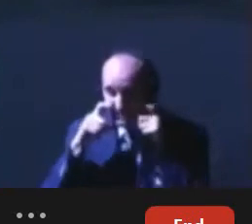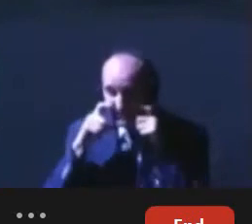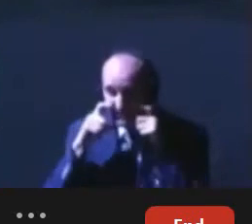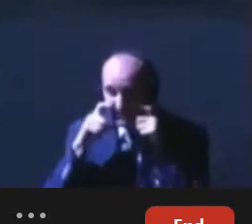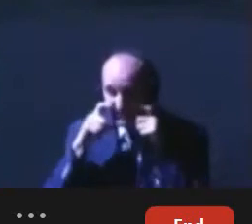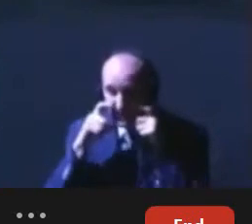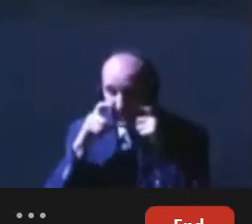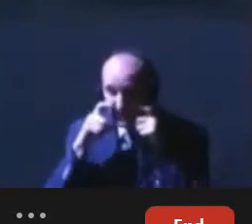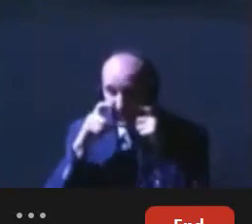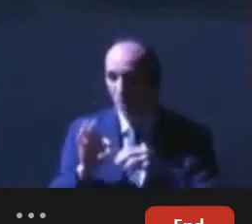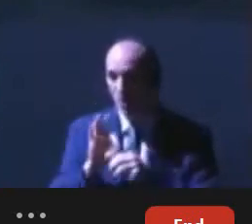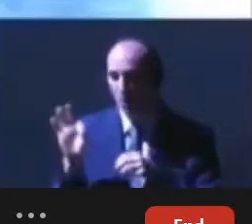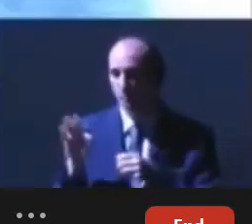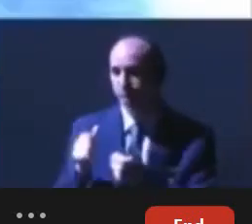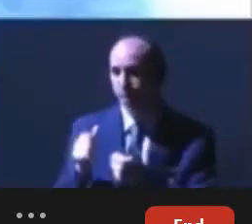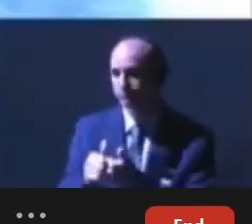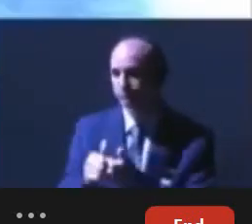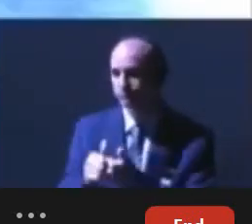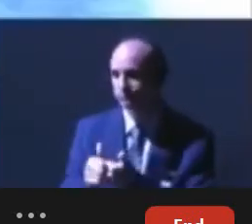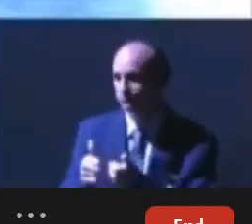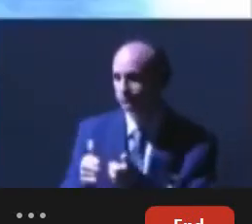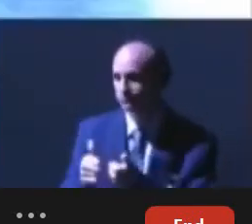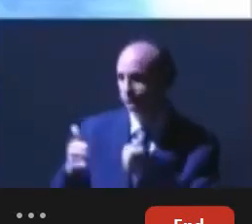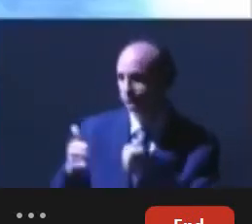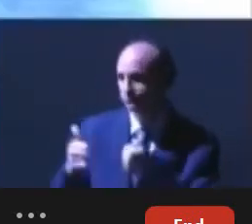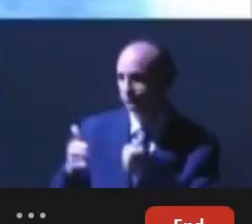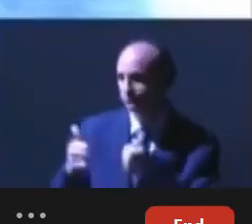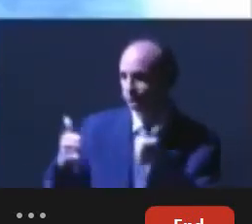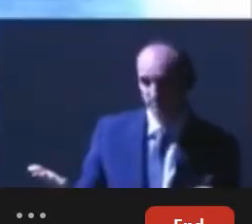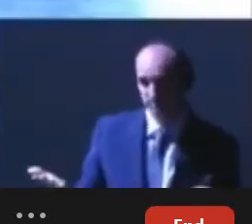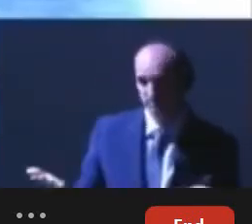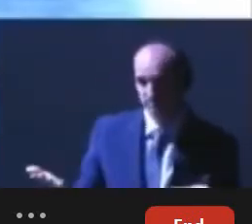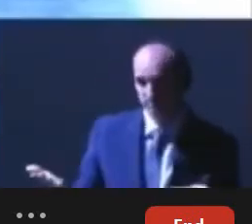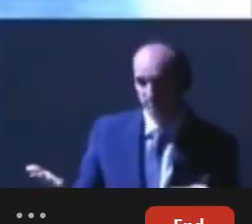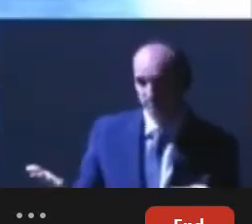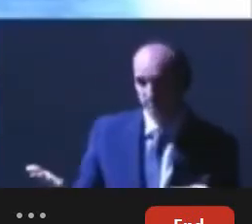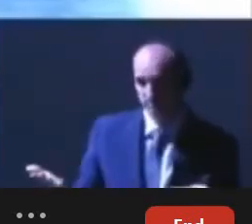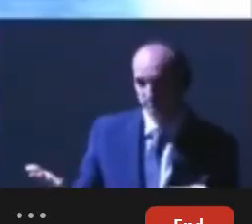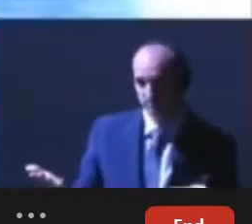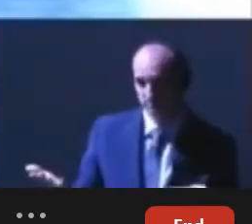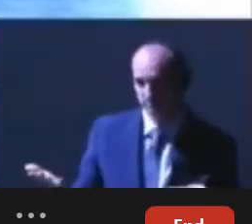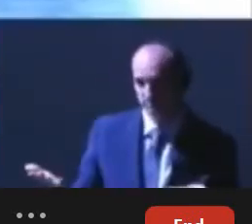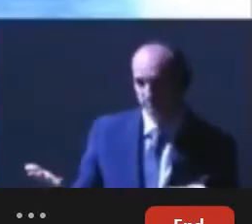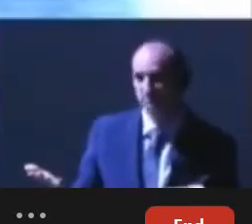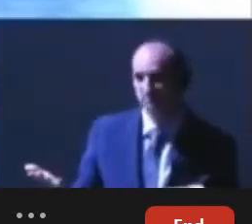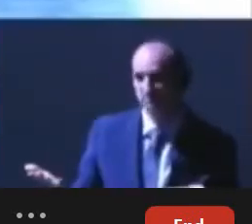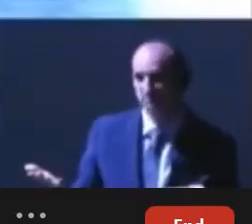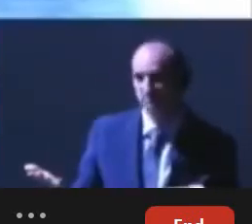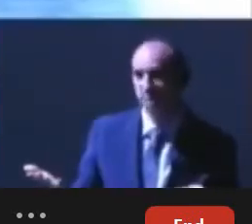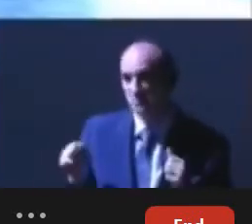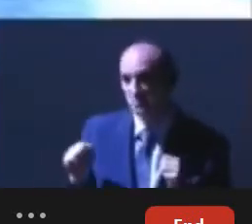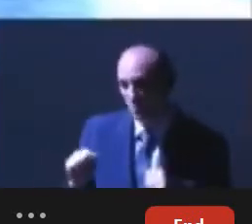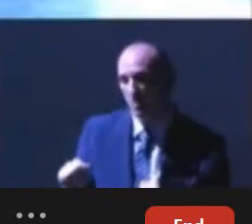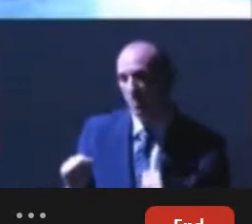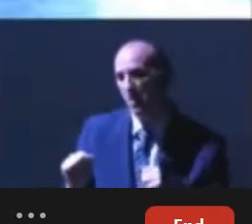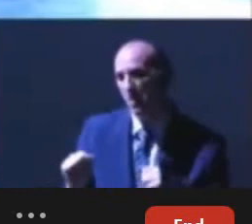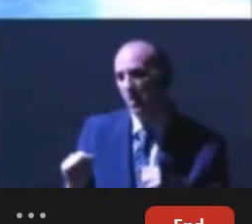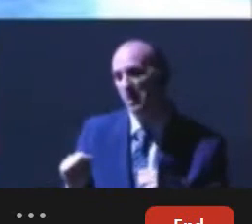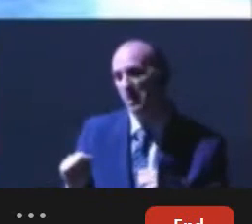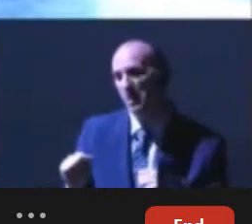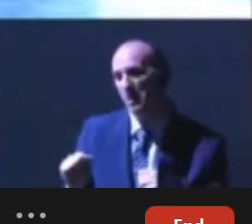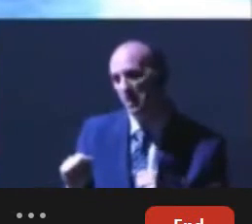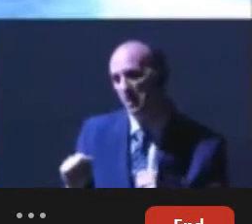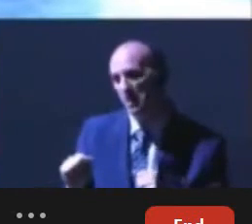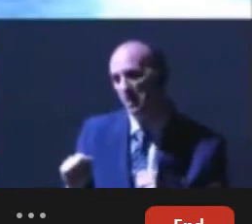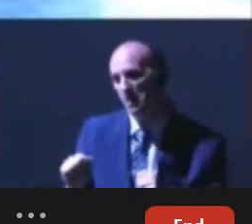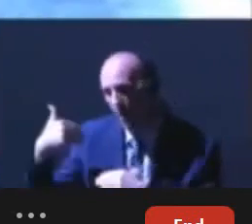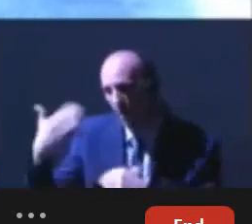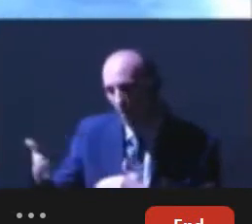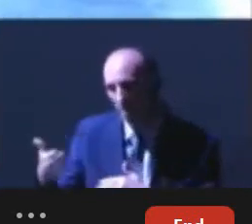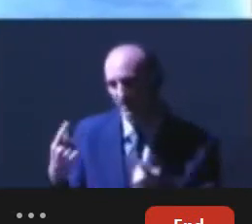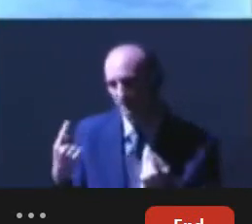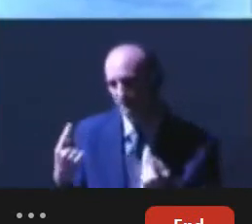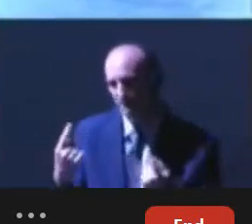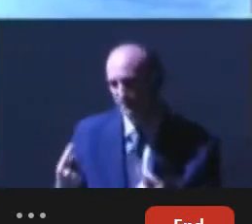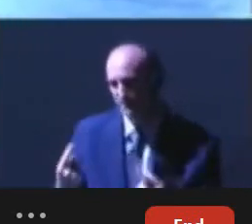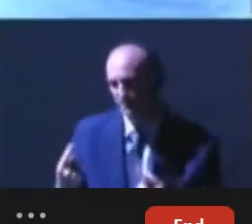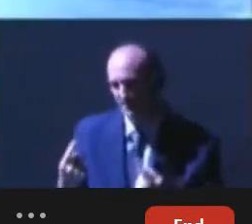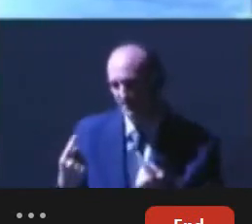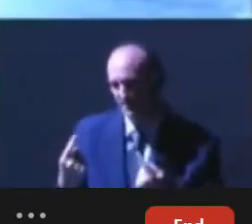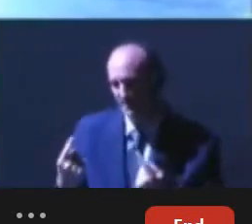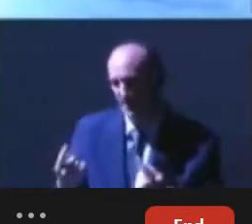tạo những các cái ngăn chặn để mà chúng ta không thể ngồi được với nhau, thì chúng ta có thể vượt qua họ được. Và khi mà chúng